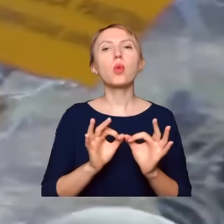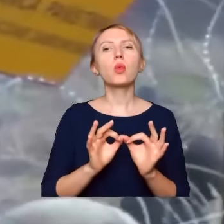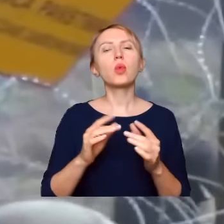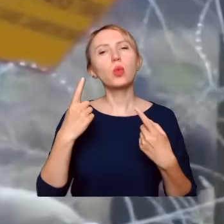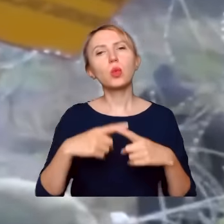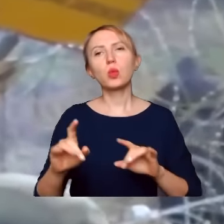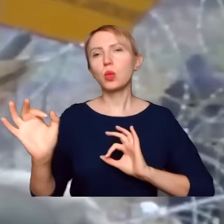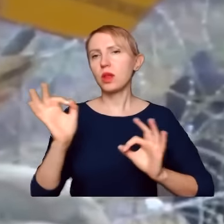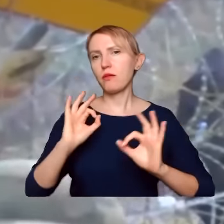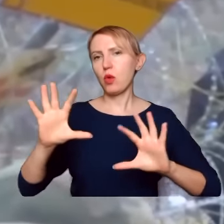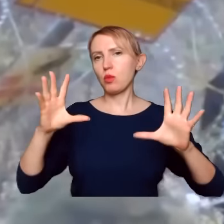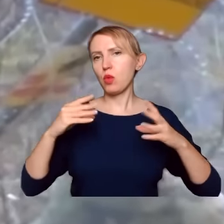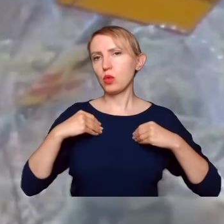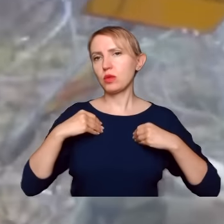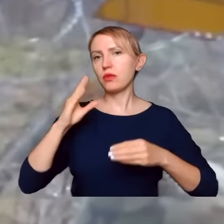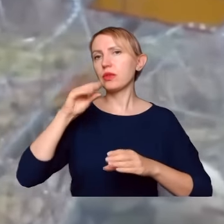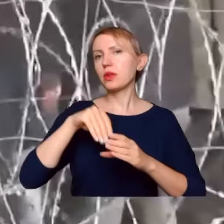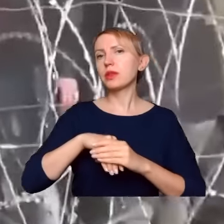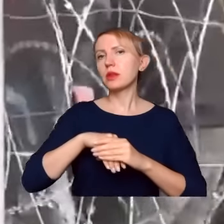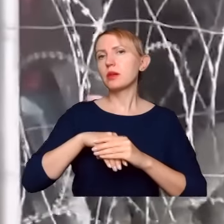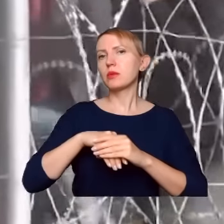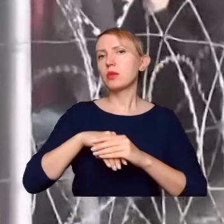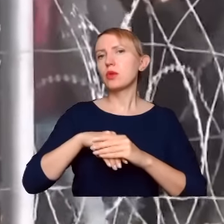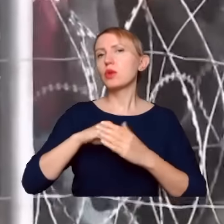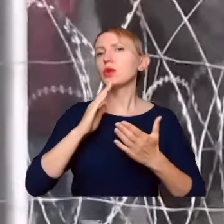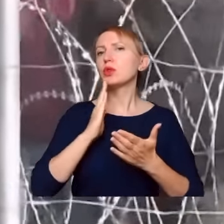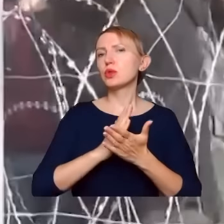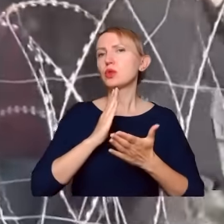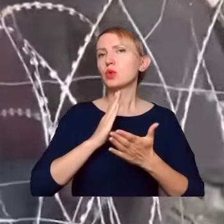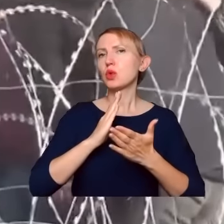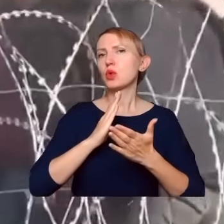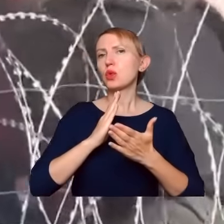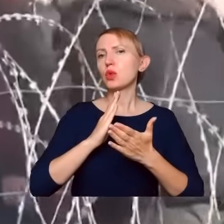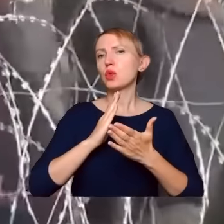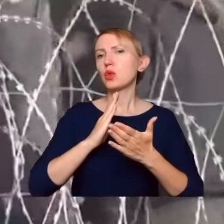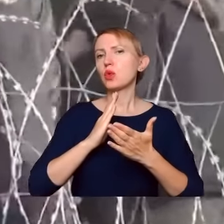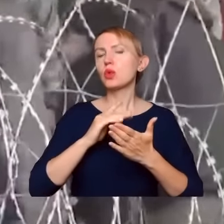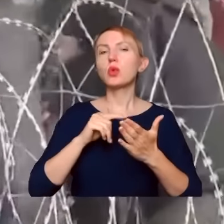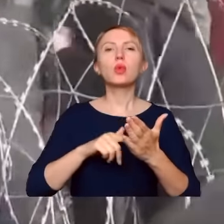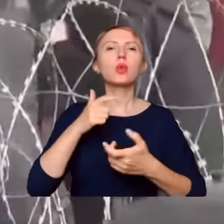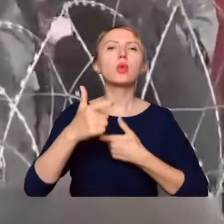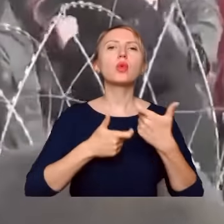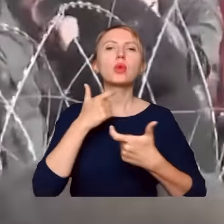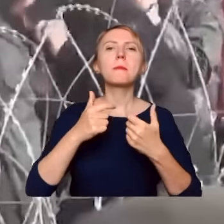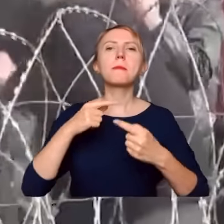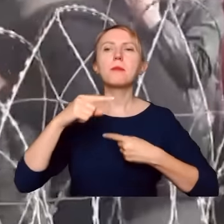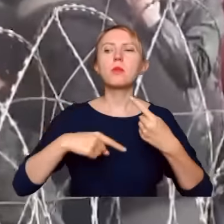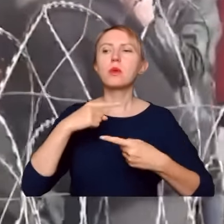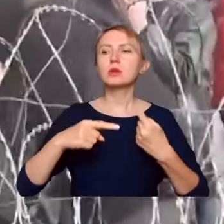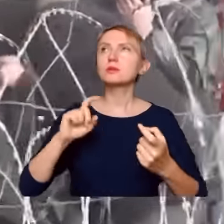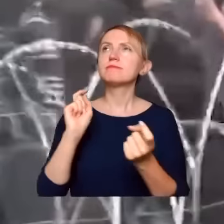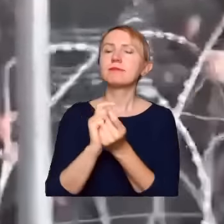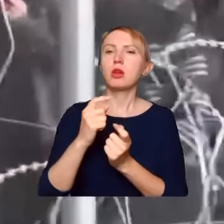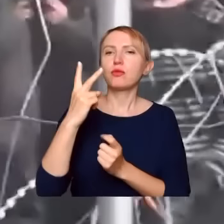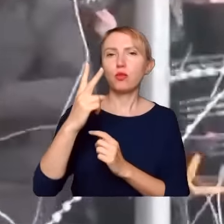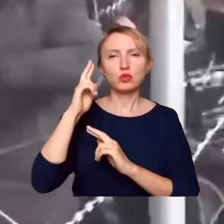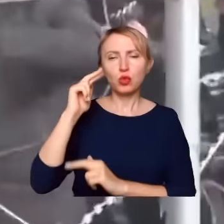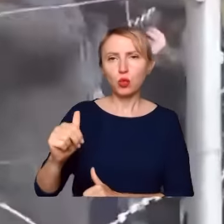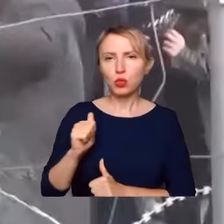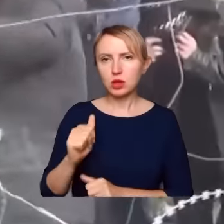informację zawierającą tyle i tylko tyle, że jest prowadzone postępowanie przeciwko dwójce żołnierzy